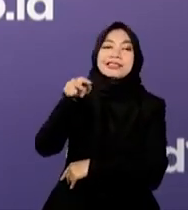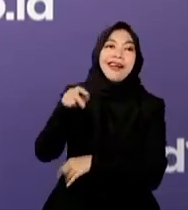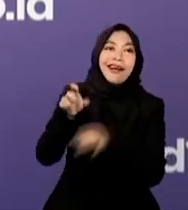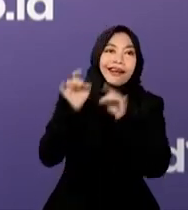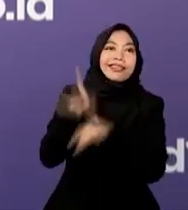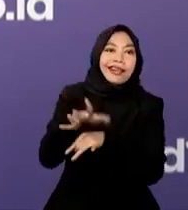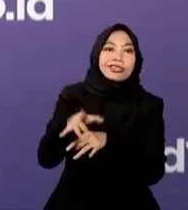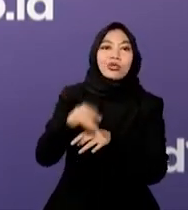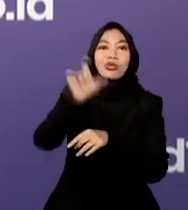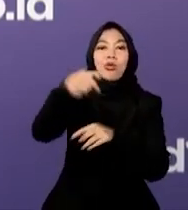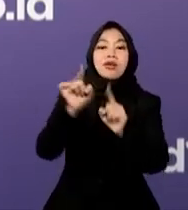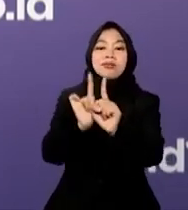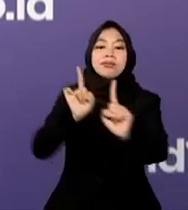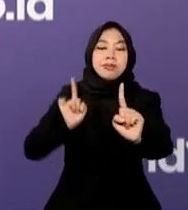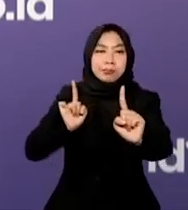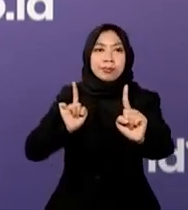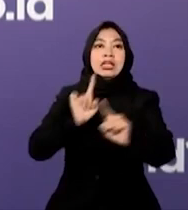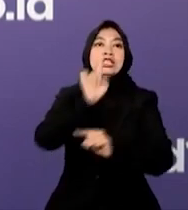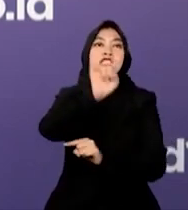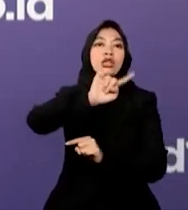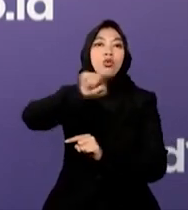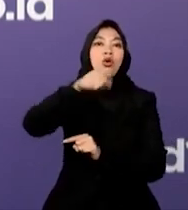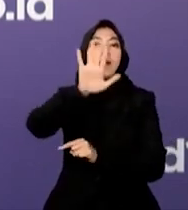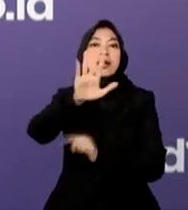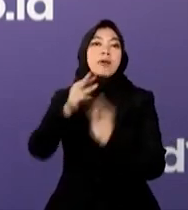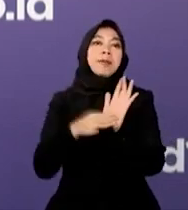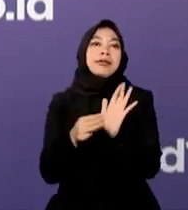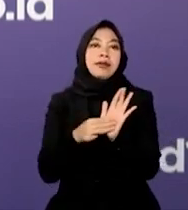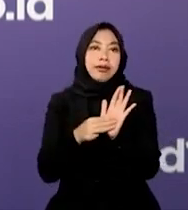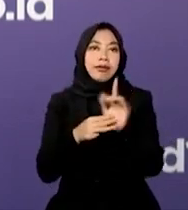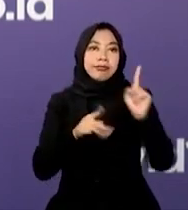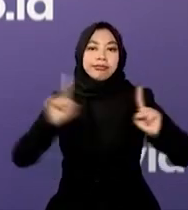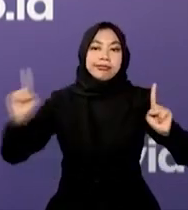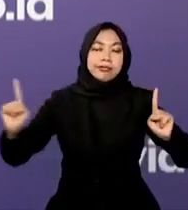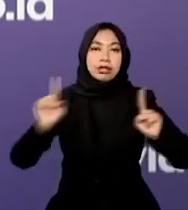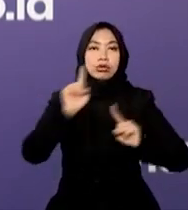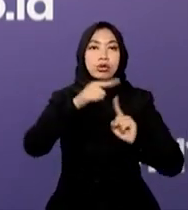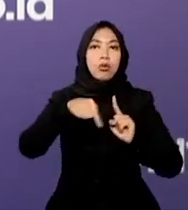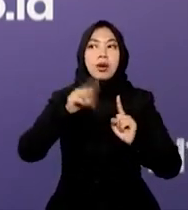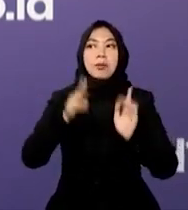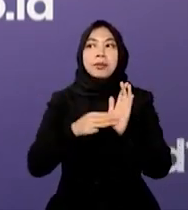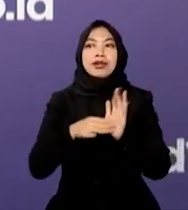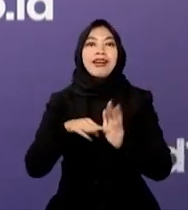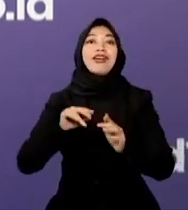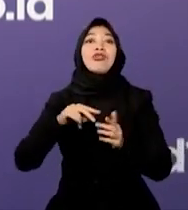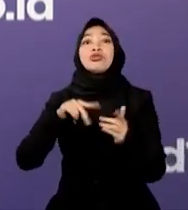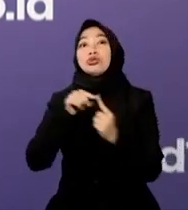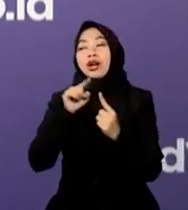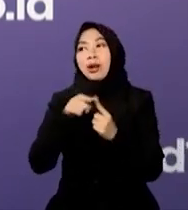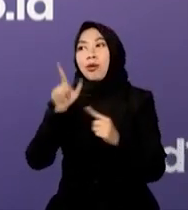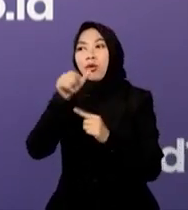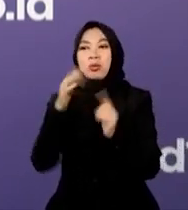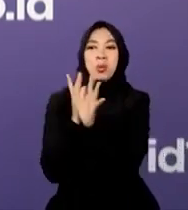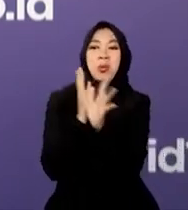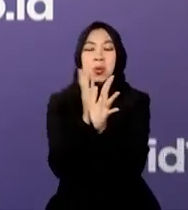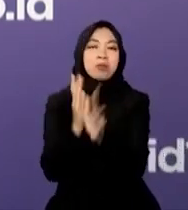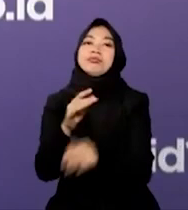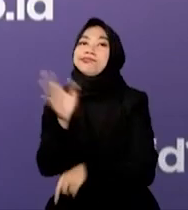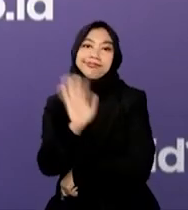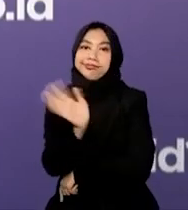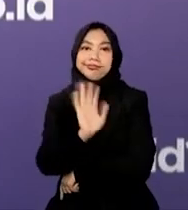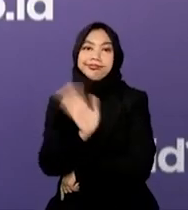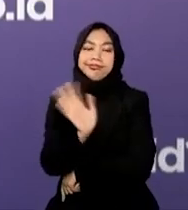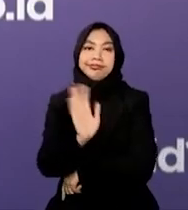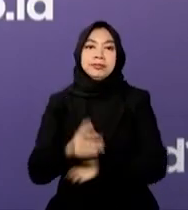baik paling tidak satu setengah meter sehingga tidak terjadi kontak antara pengunjung demikian pula